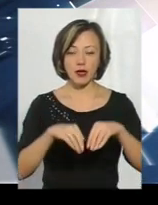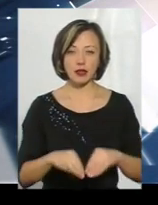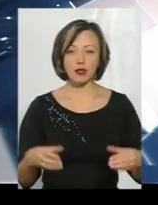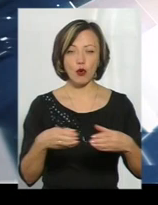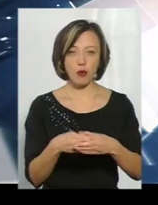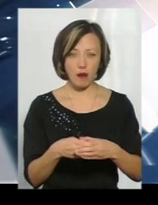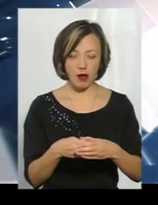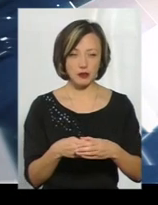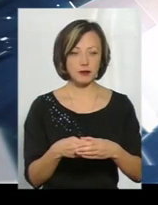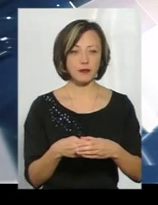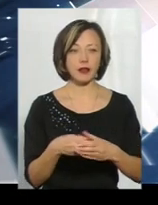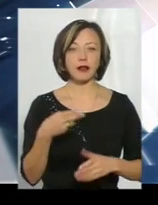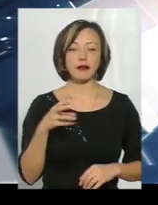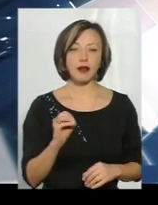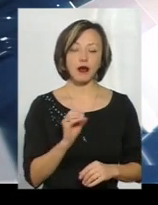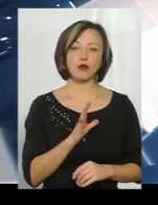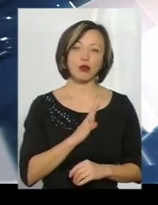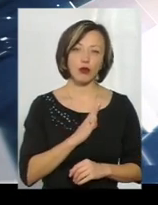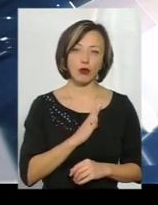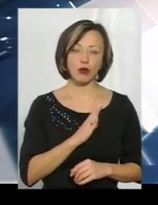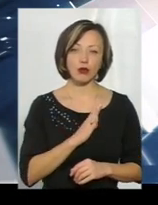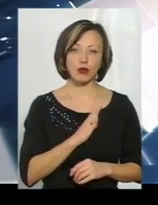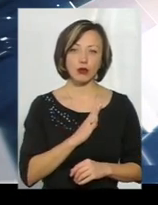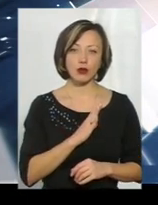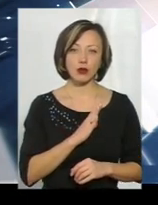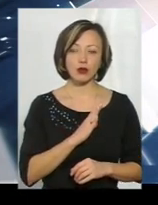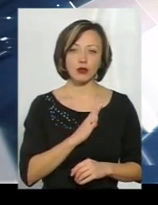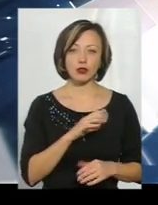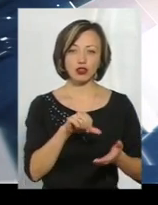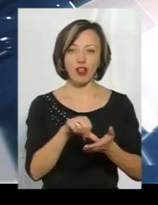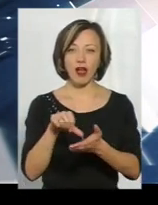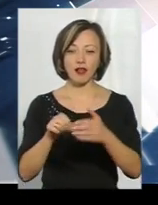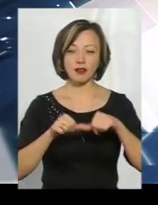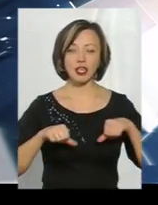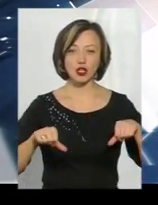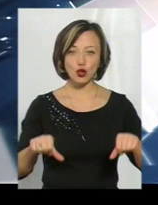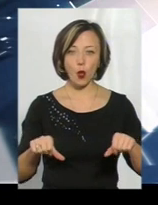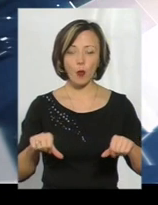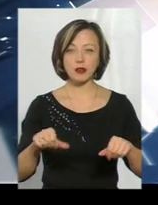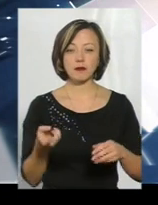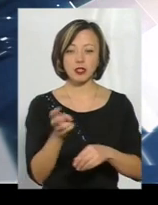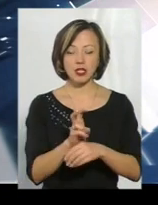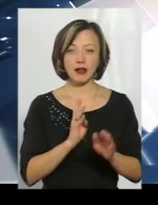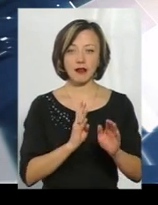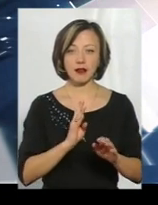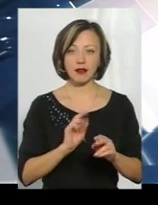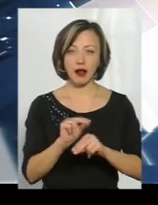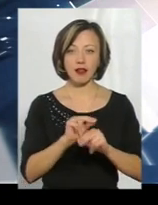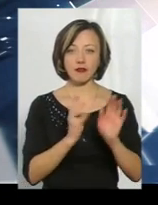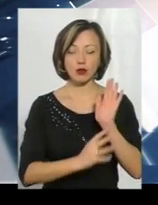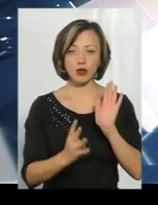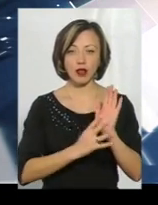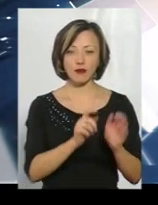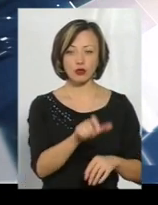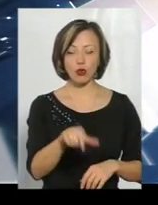громаді, значить, де було членів дільничих комісій, які прийшли до нас на тренінг, 99 чоловік.